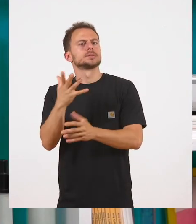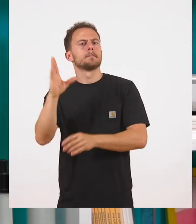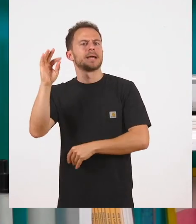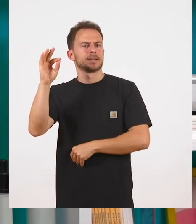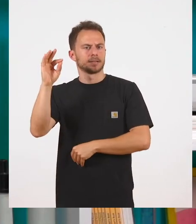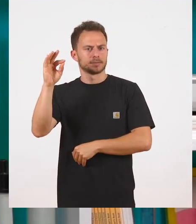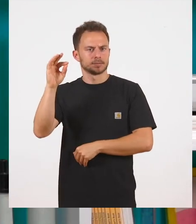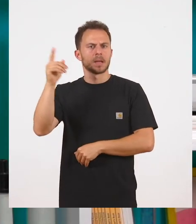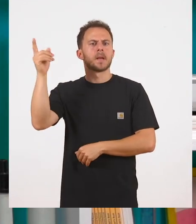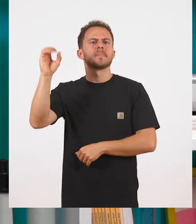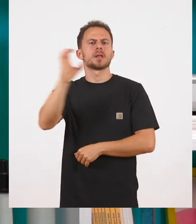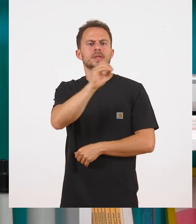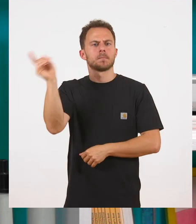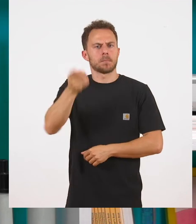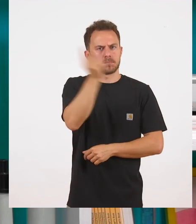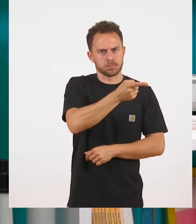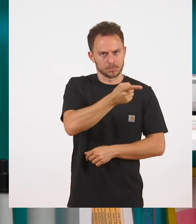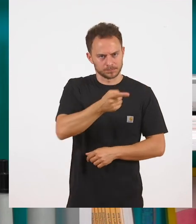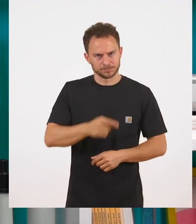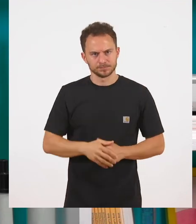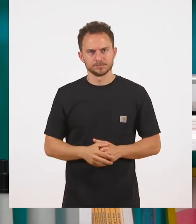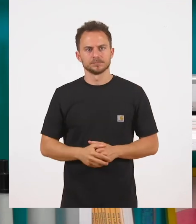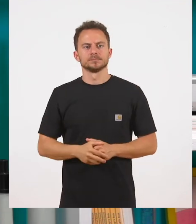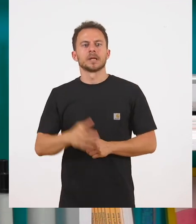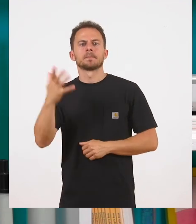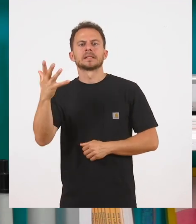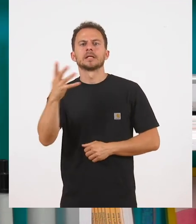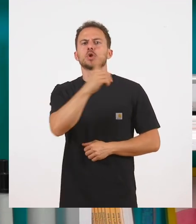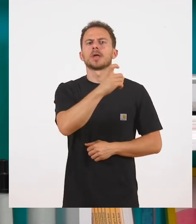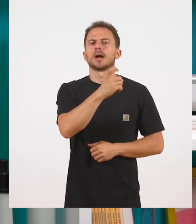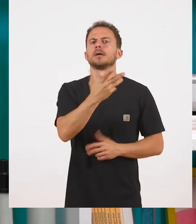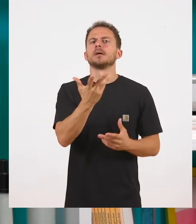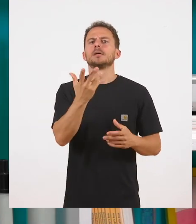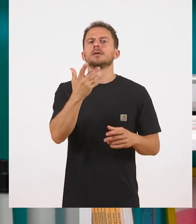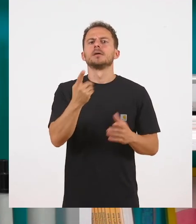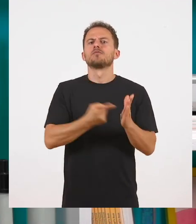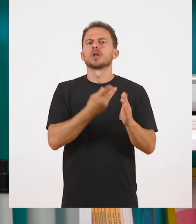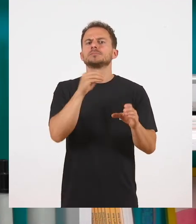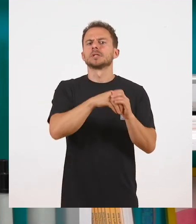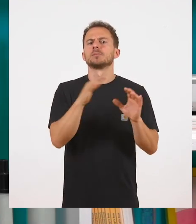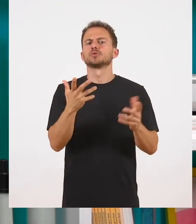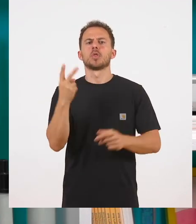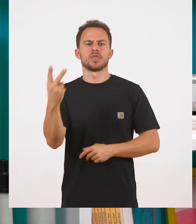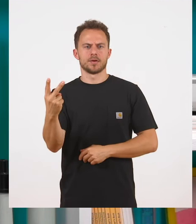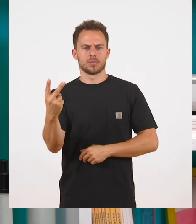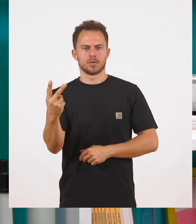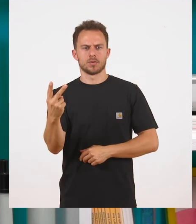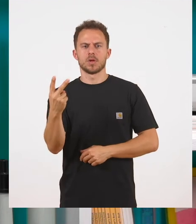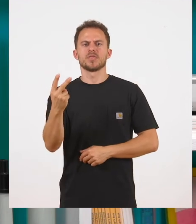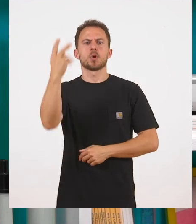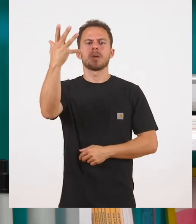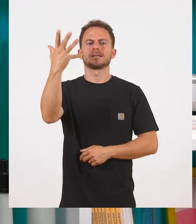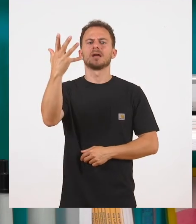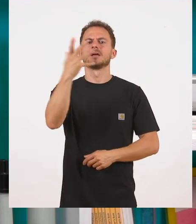50. Τα μηδενικά τα διώχνω και λέω το 5 στο 10 πόσες φορές χωράει? 2 φορές. 2 φορές το